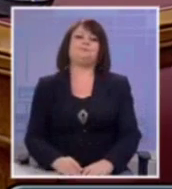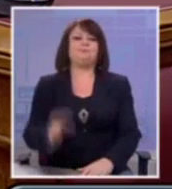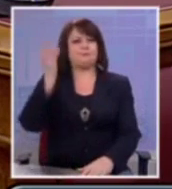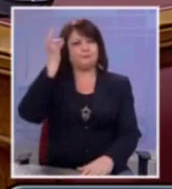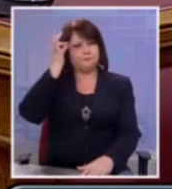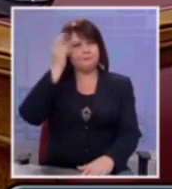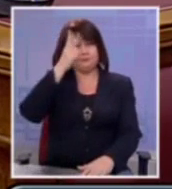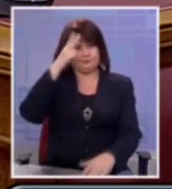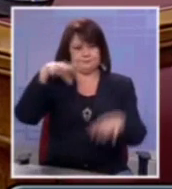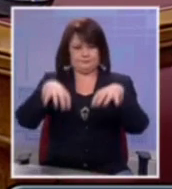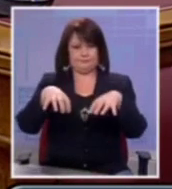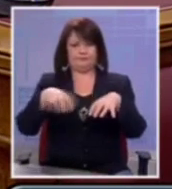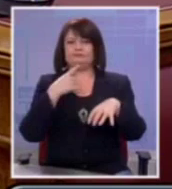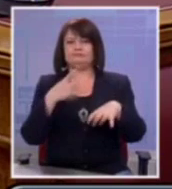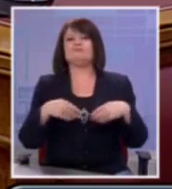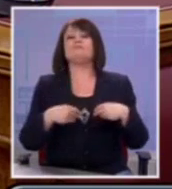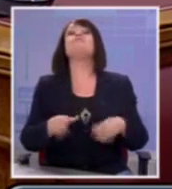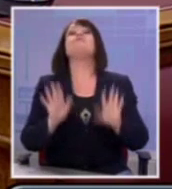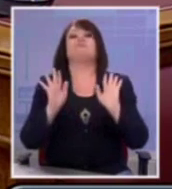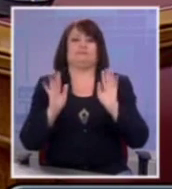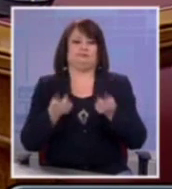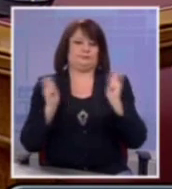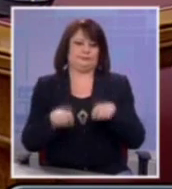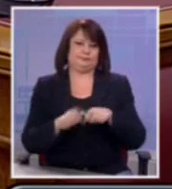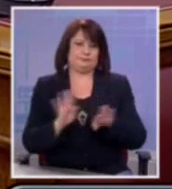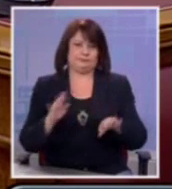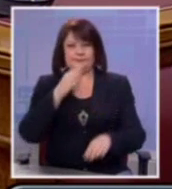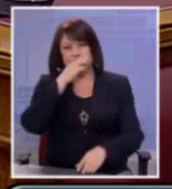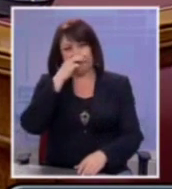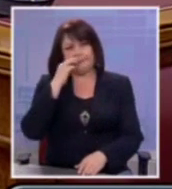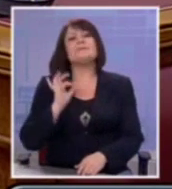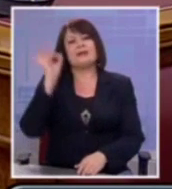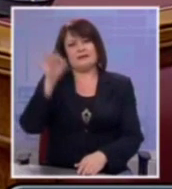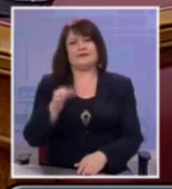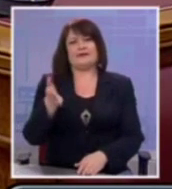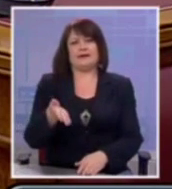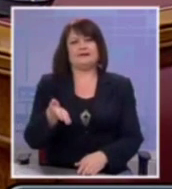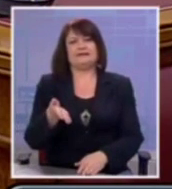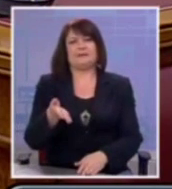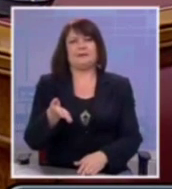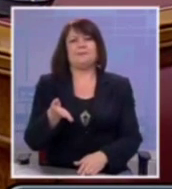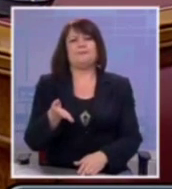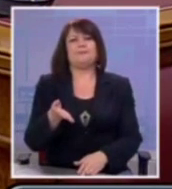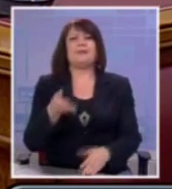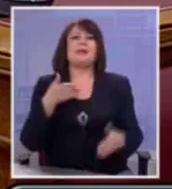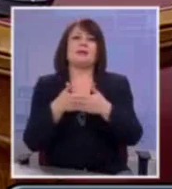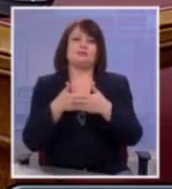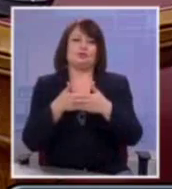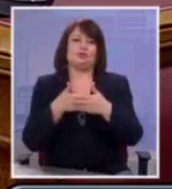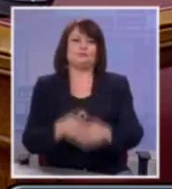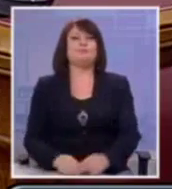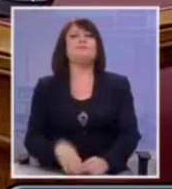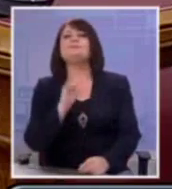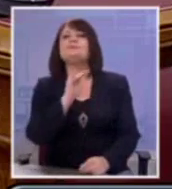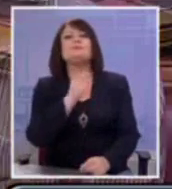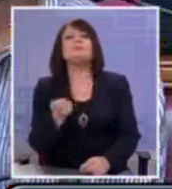Γάλλοι όσο και οι Γερμανοί απέρριψαν αυτό το ενδεχόμενο και φτάσαμε σε ένα αδιέξοδο. Πότε